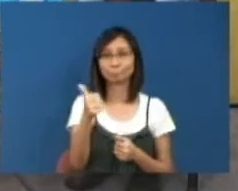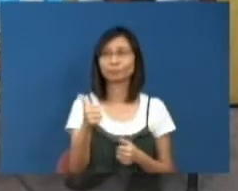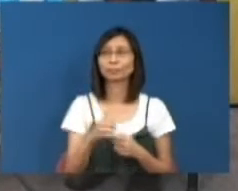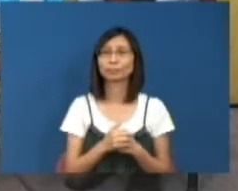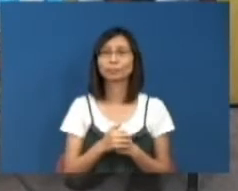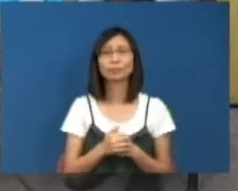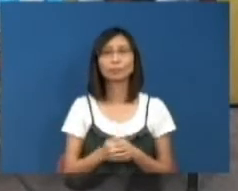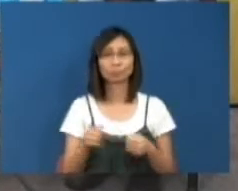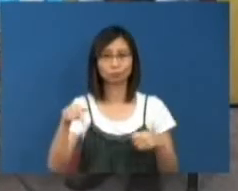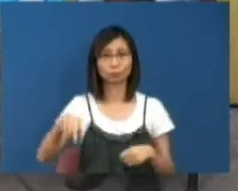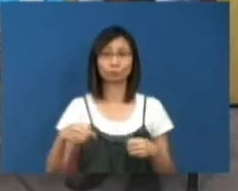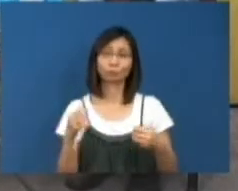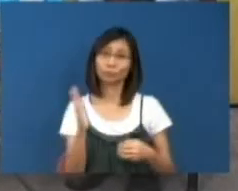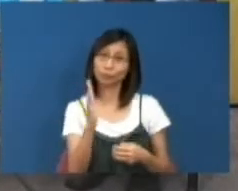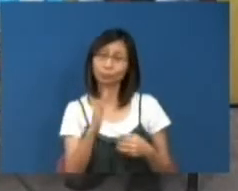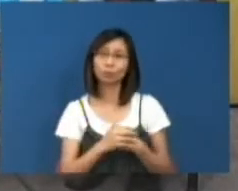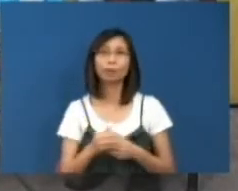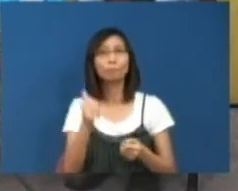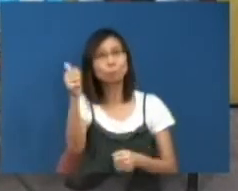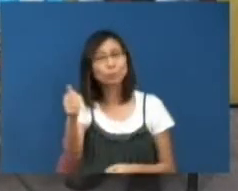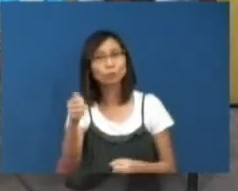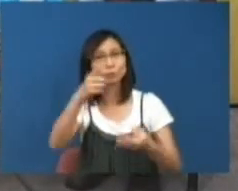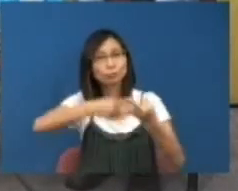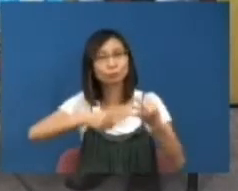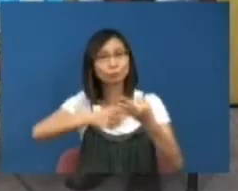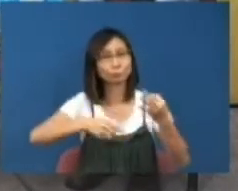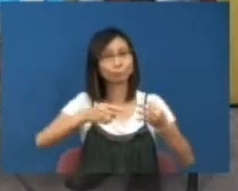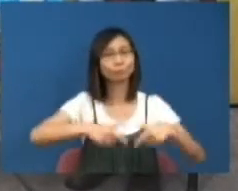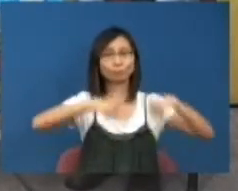今集時間就到啦。咁我好多謝啊 ，Dr. Louis Lam， 係